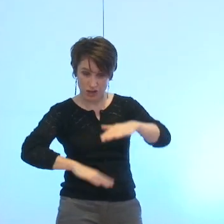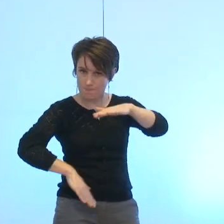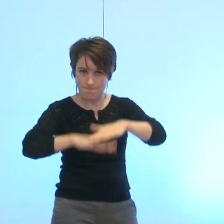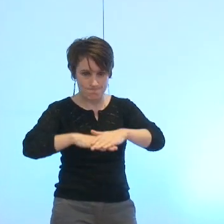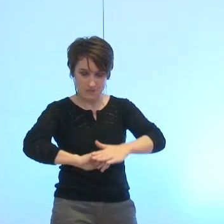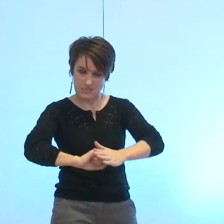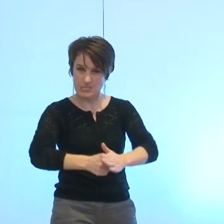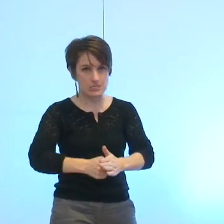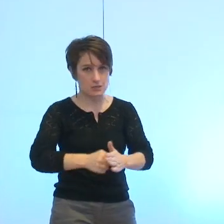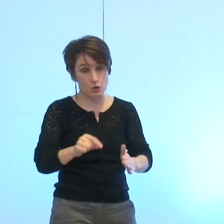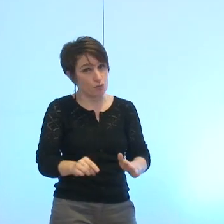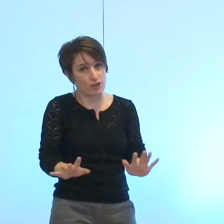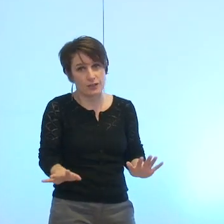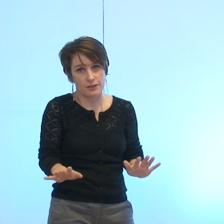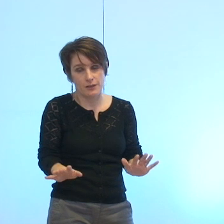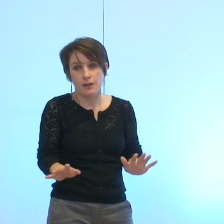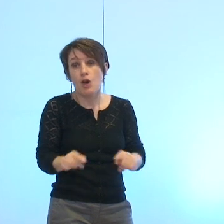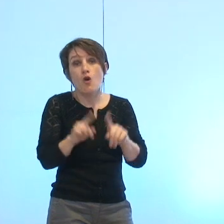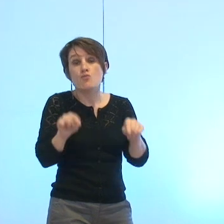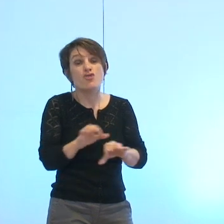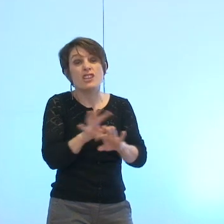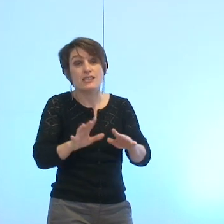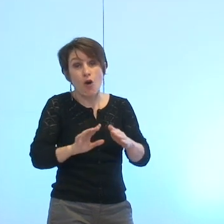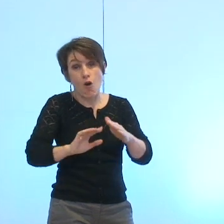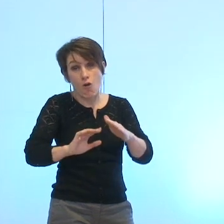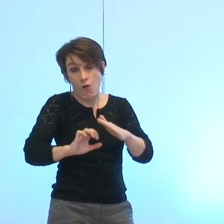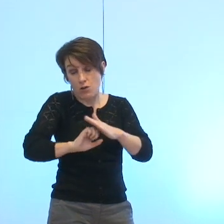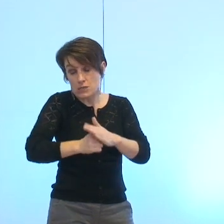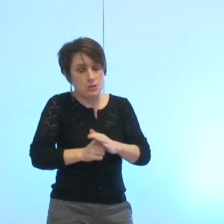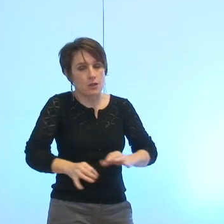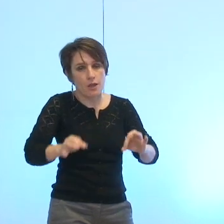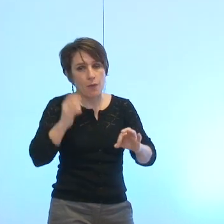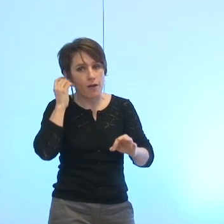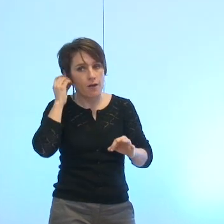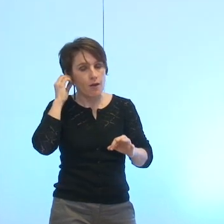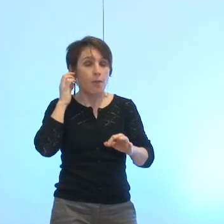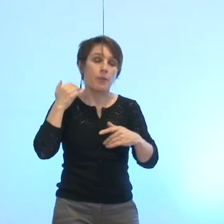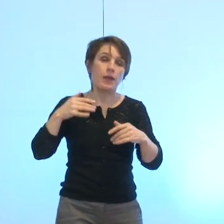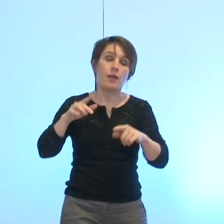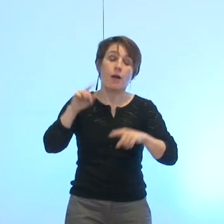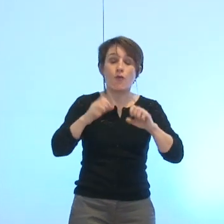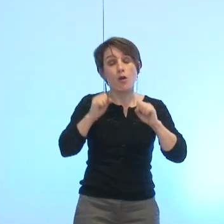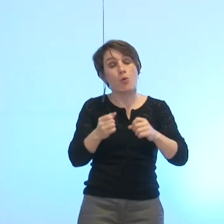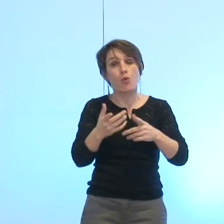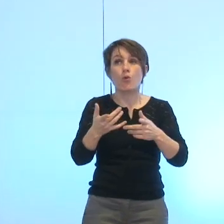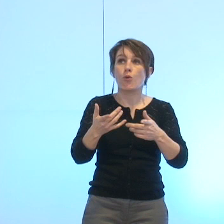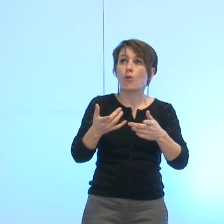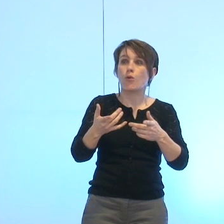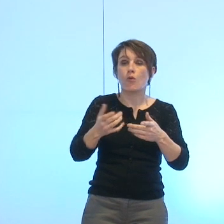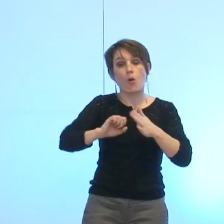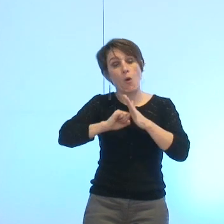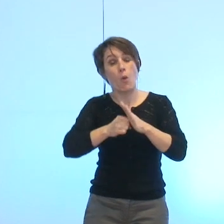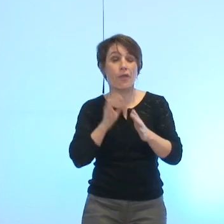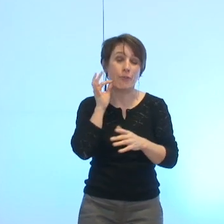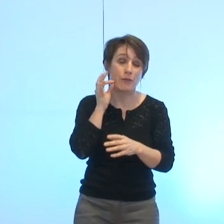budget sans contrainte ça n'existe pas mais finalement seul le poids des des contrainte varie ce que on pourrait dire peut-être pour